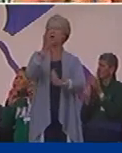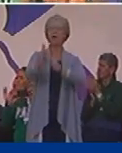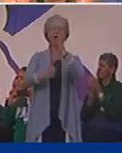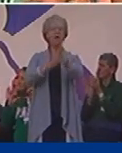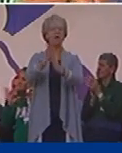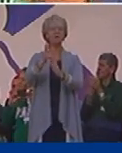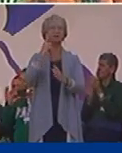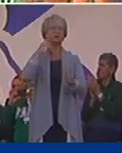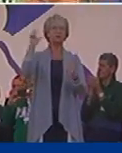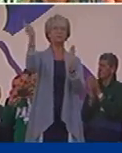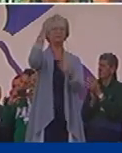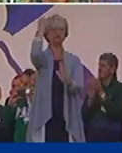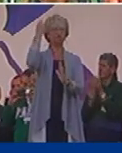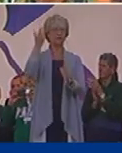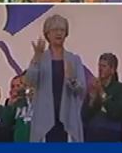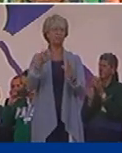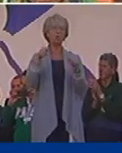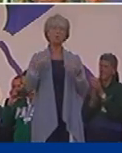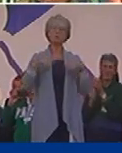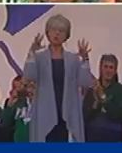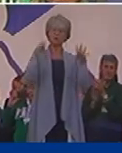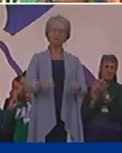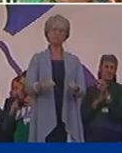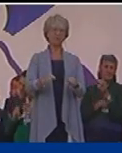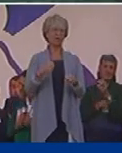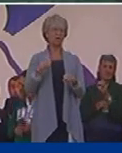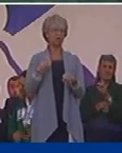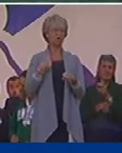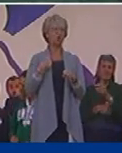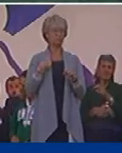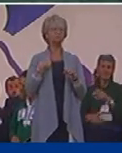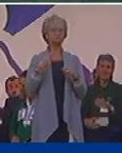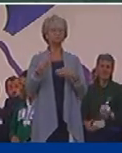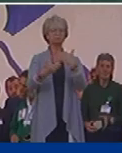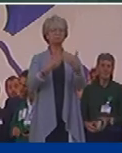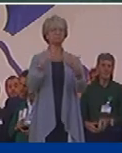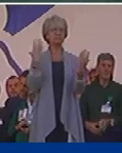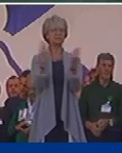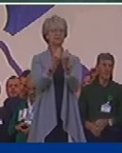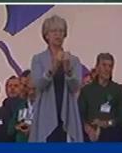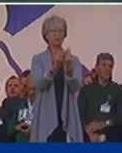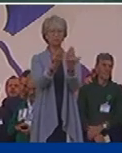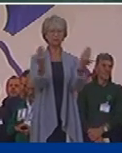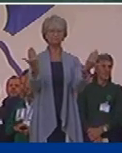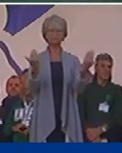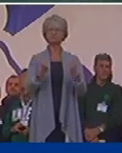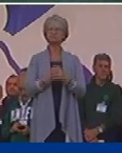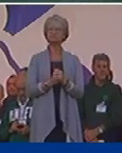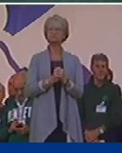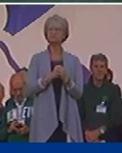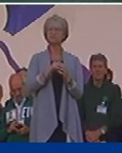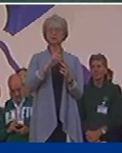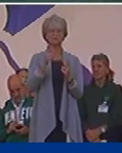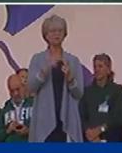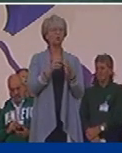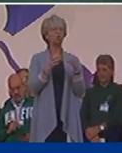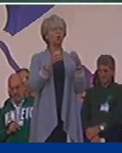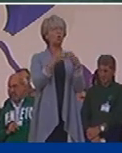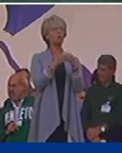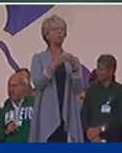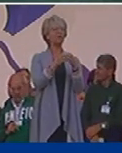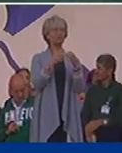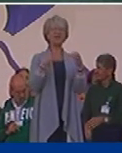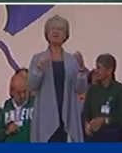per i quali vinceremo. Questo è l'impegno che ci prendiamo con voi ragazzi. E la seconda comunità a cui ci